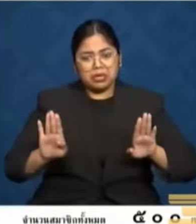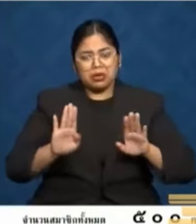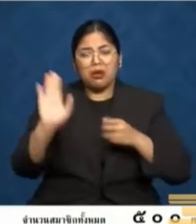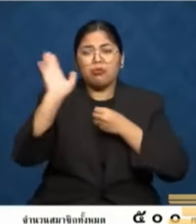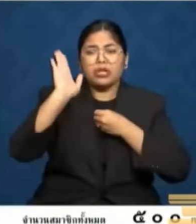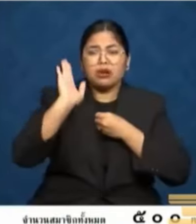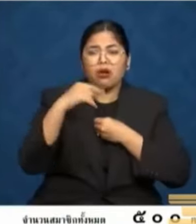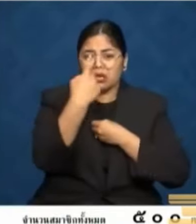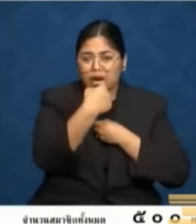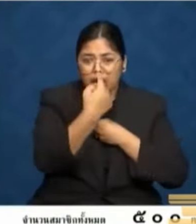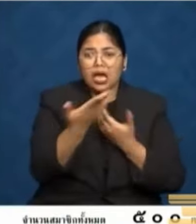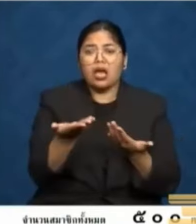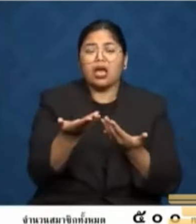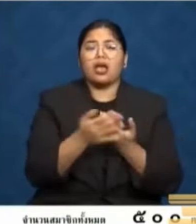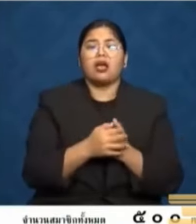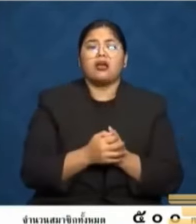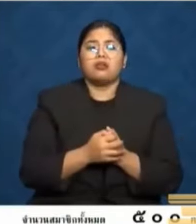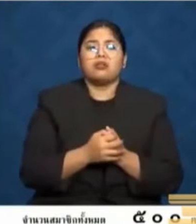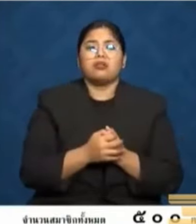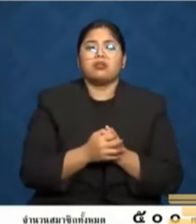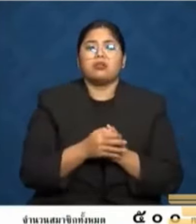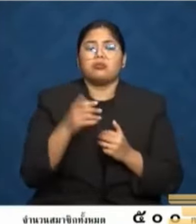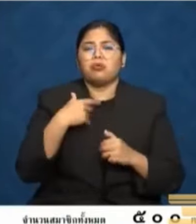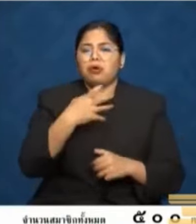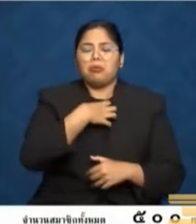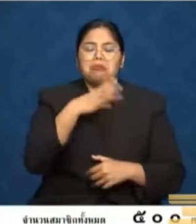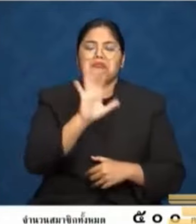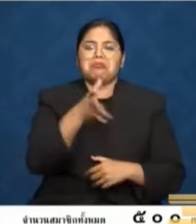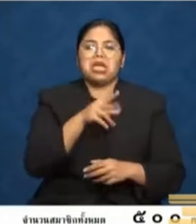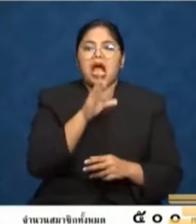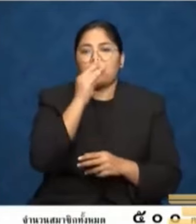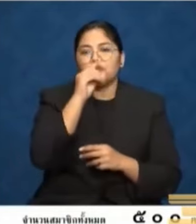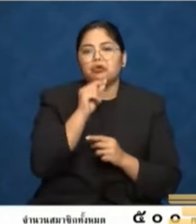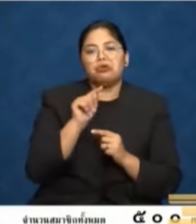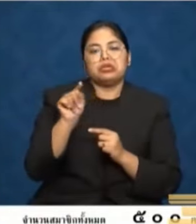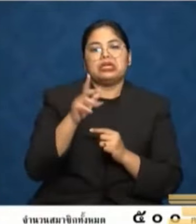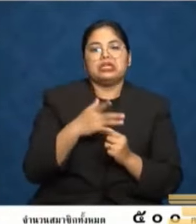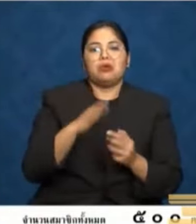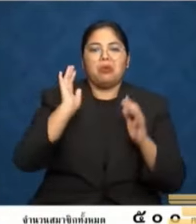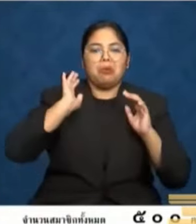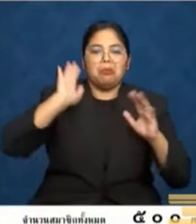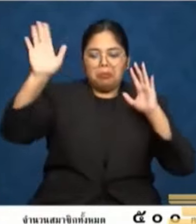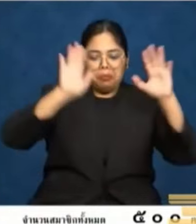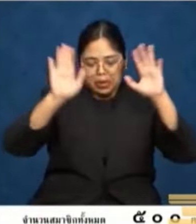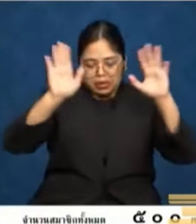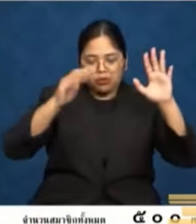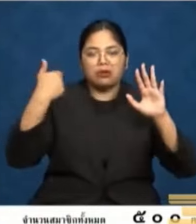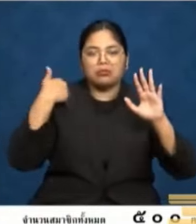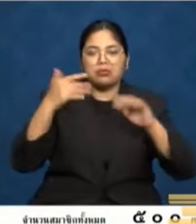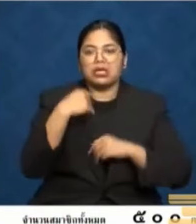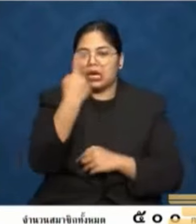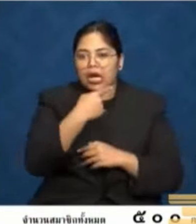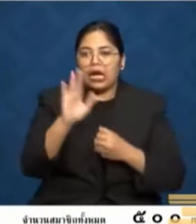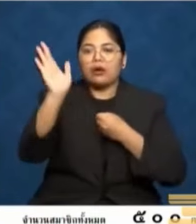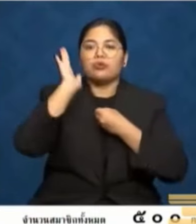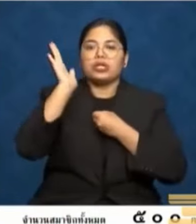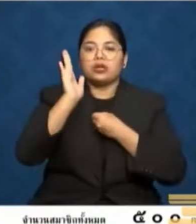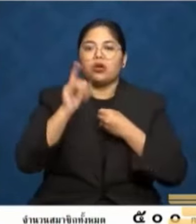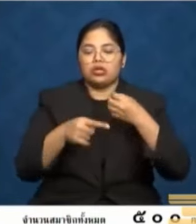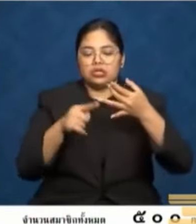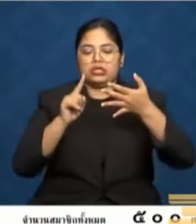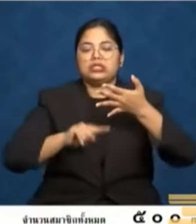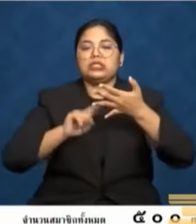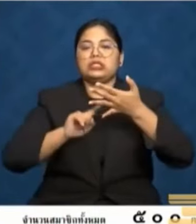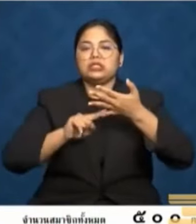ท่านเชิญใครมาล่ะครับผมก็เลยไม่อยากไปเปิดประเด็นนะเพราะเดี๋ยวจะมีการประท้วงกันอีกเยอะใครมาเป็นวิทยากรที่ชั้นหนึ่งอ่ะโครง